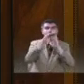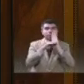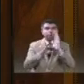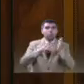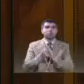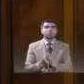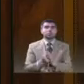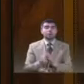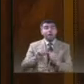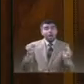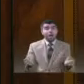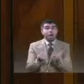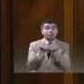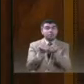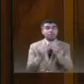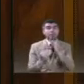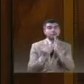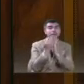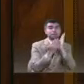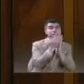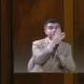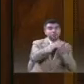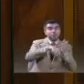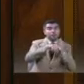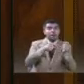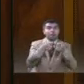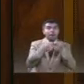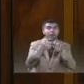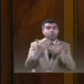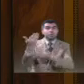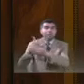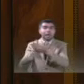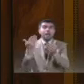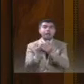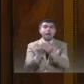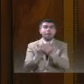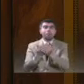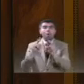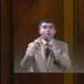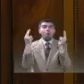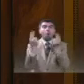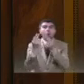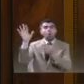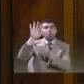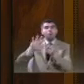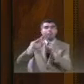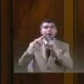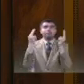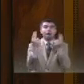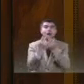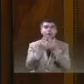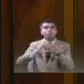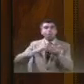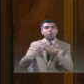من الاستثمار لتعويض تراجع الطلب الخارجي الموجه لبلادنا، حيث وصلت